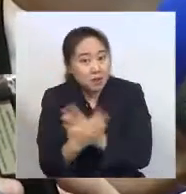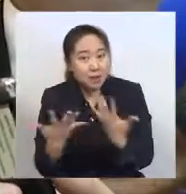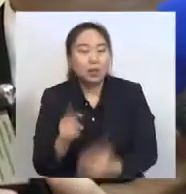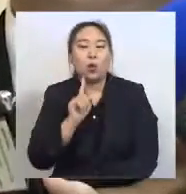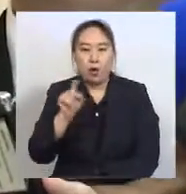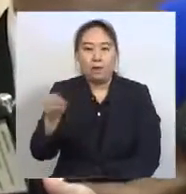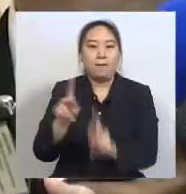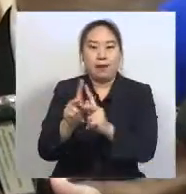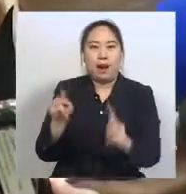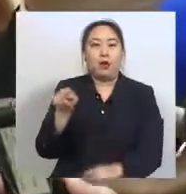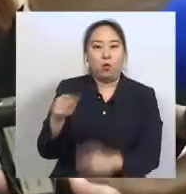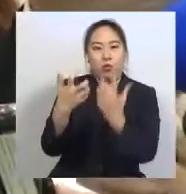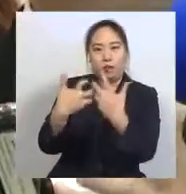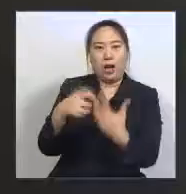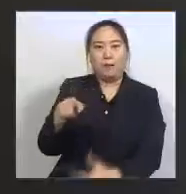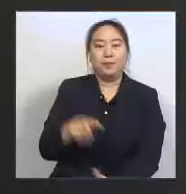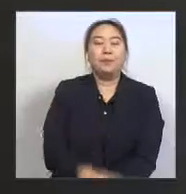ทรวงอุตสาหกรรม